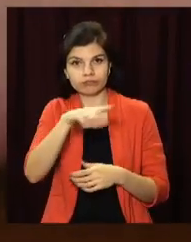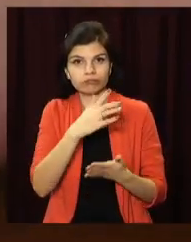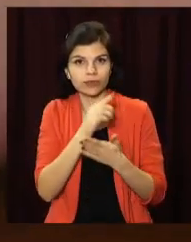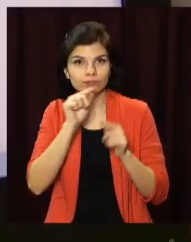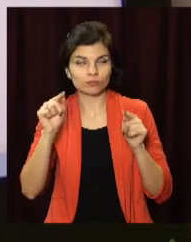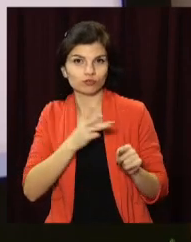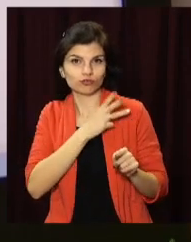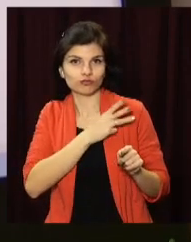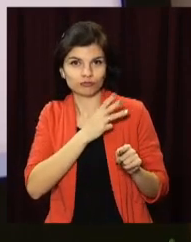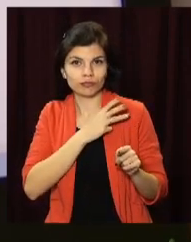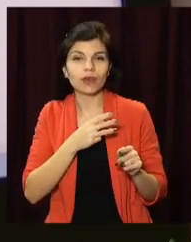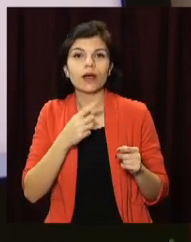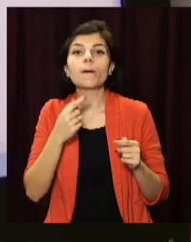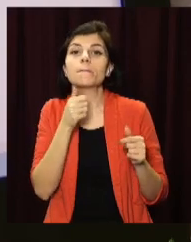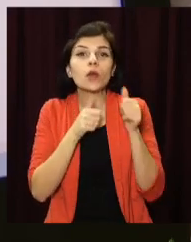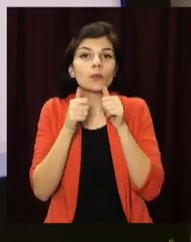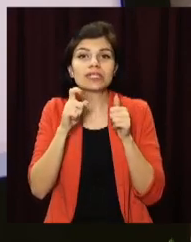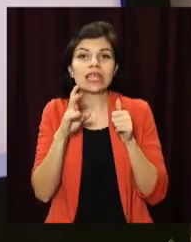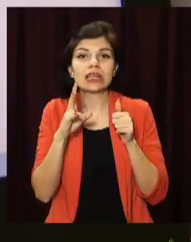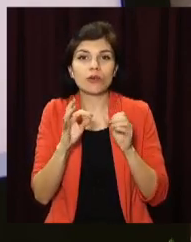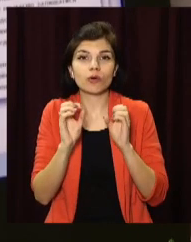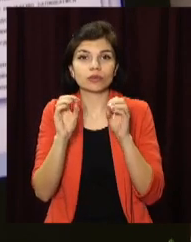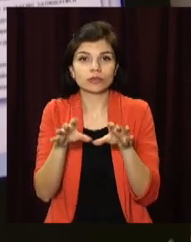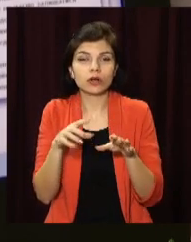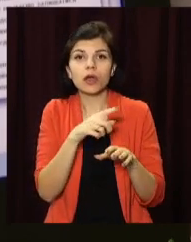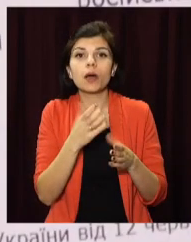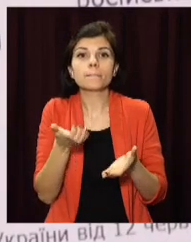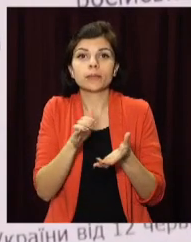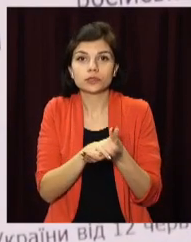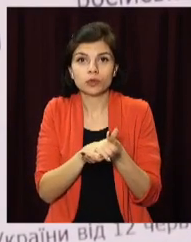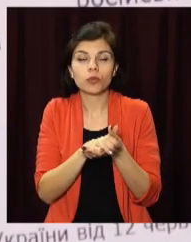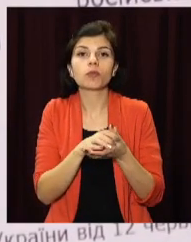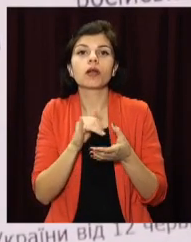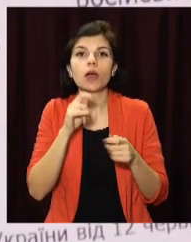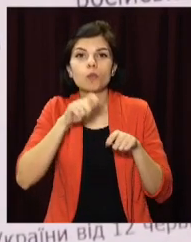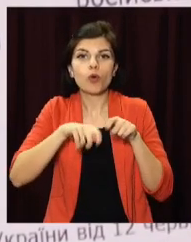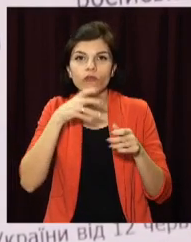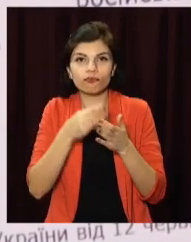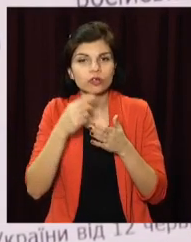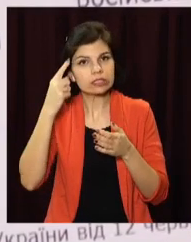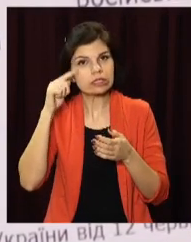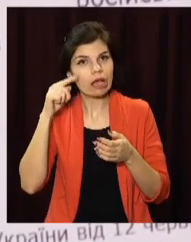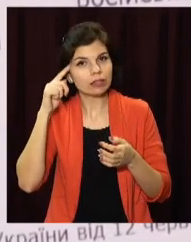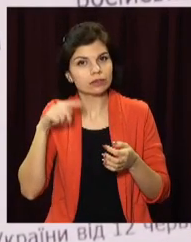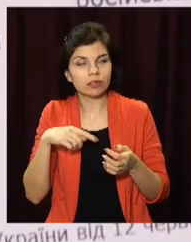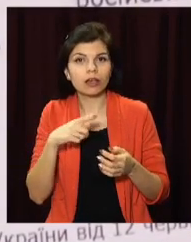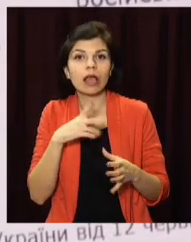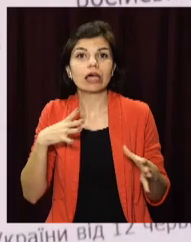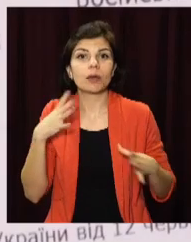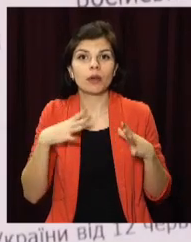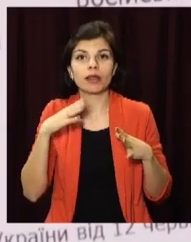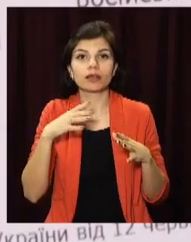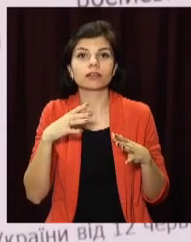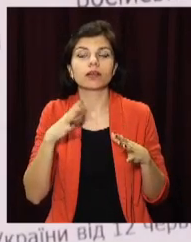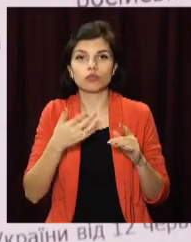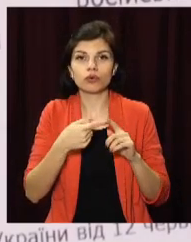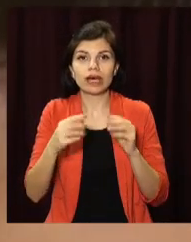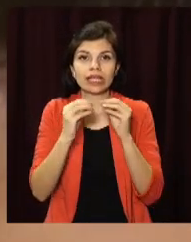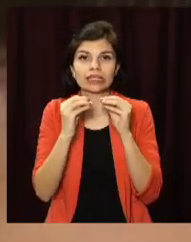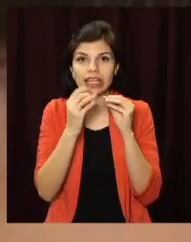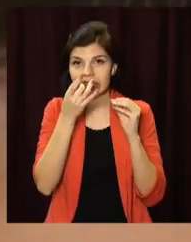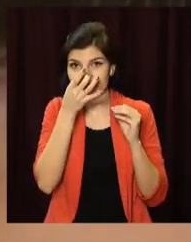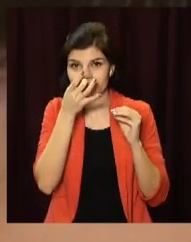науки. Під час пробного ЗНО учасники познайомляться з процедурою та перевірять свої знання. Нагадаємо, так звана репетиція тестування відбудеться